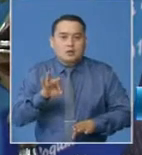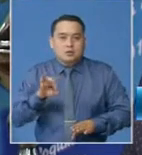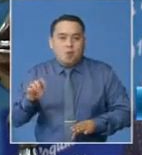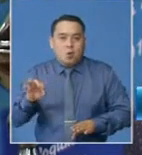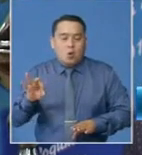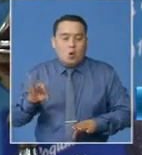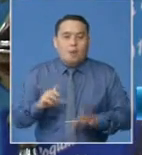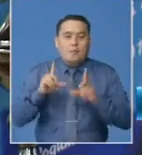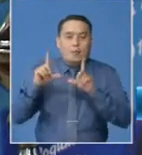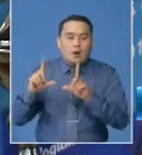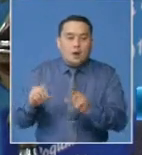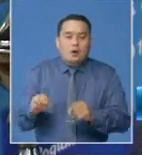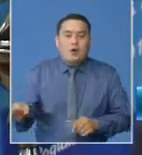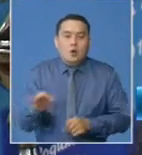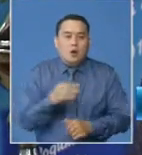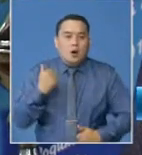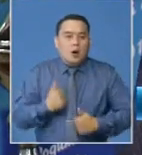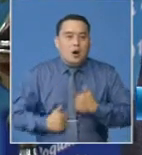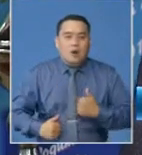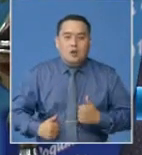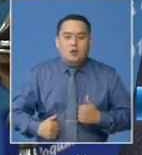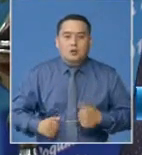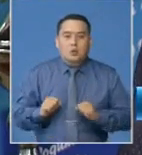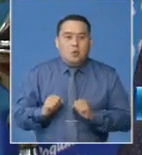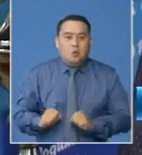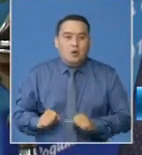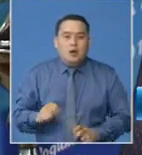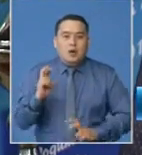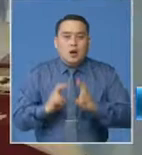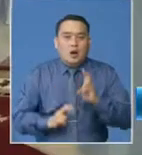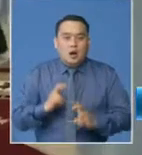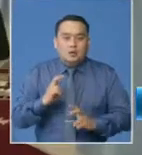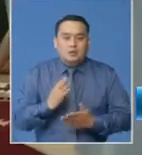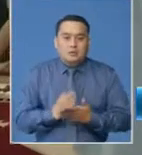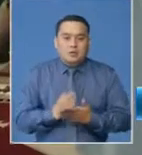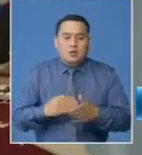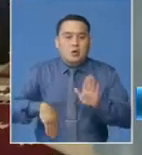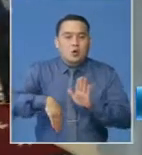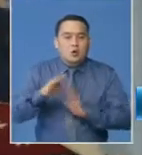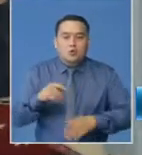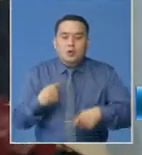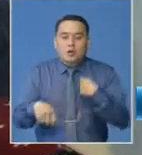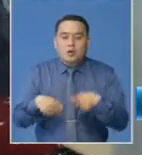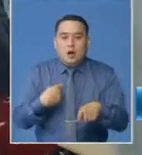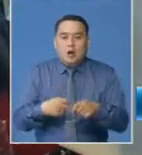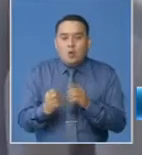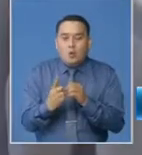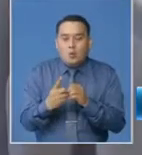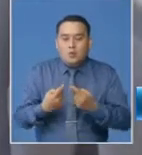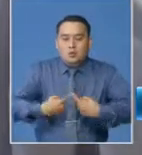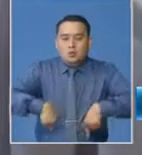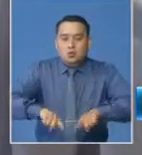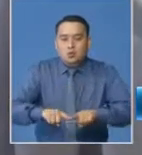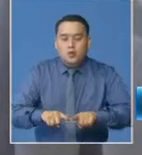өзіміздің облыстың жаңағы атағын, абыройын көтеріп жүрген кәсіпорындар болып табылады. Үздік тауарлар көрмесі биыл 11-ші рет ұйымдастырылып